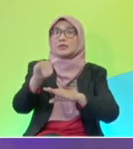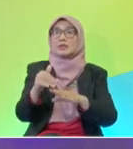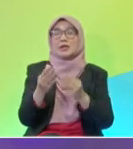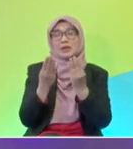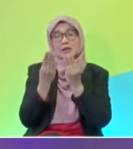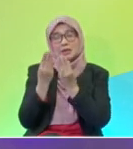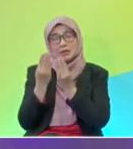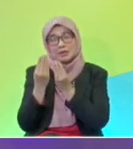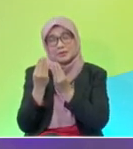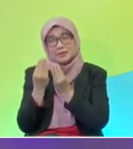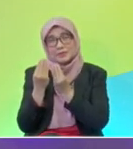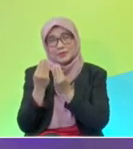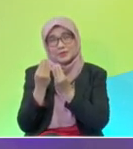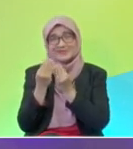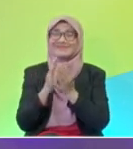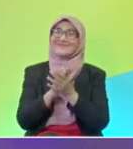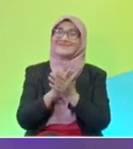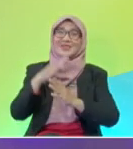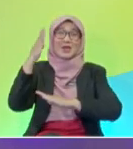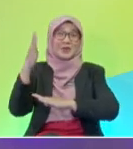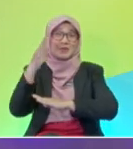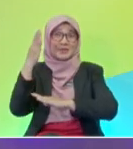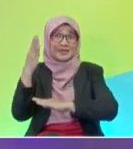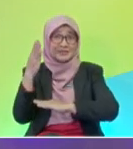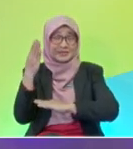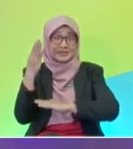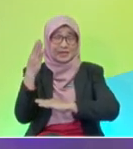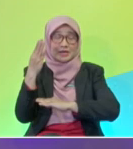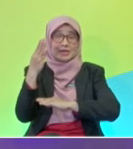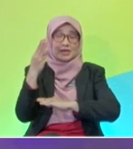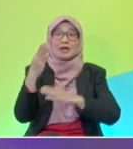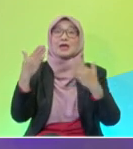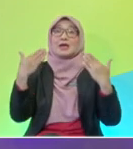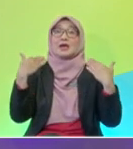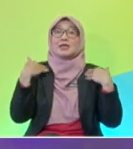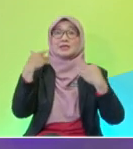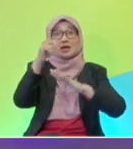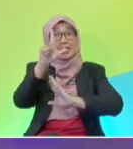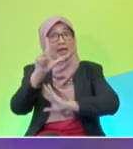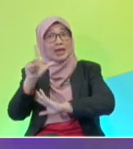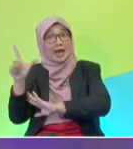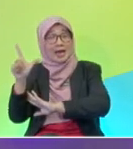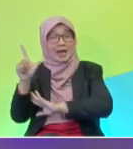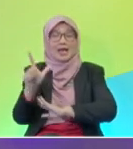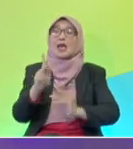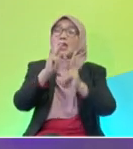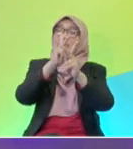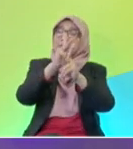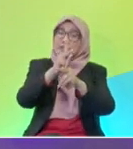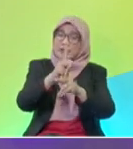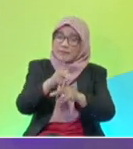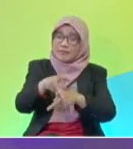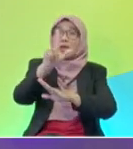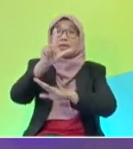NAD intonasinya dan biasanya di belakang kata suruhan itu adalah simpanlah